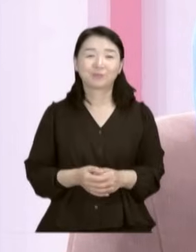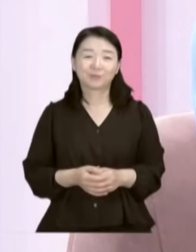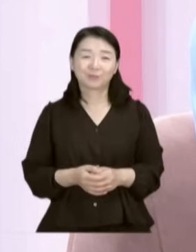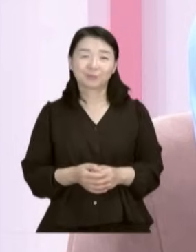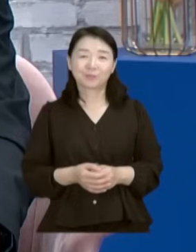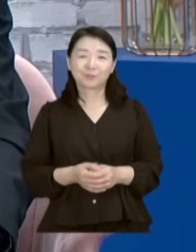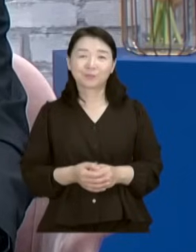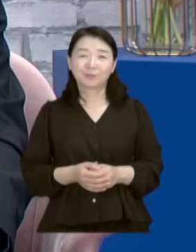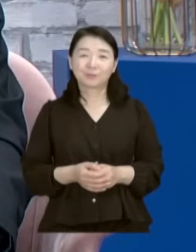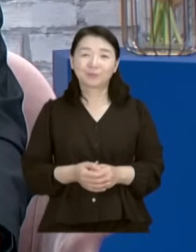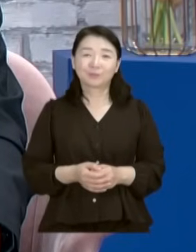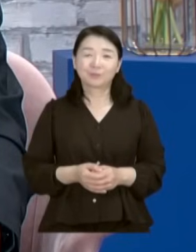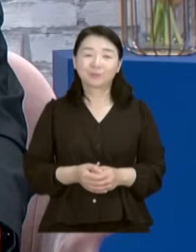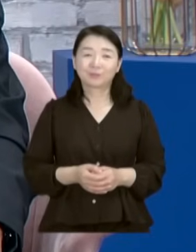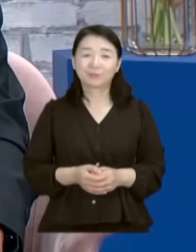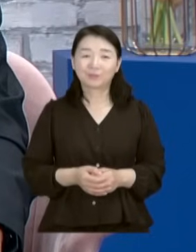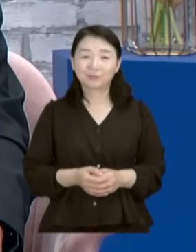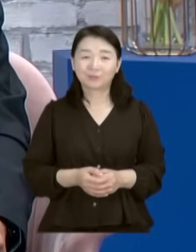사실